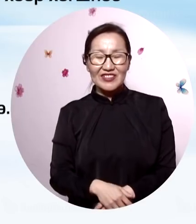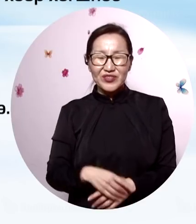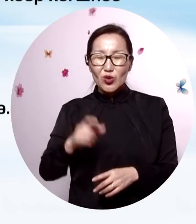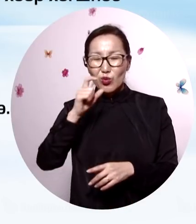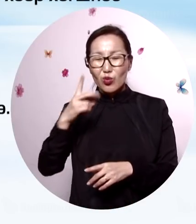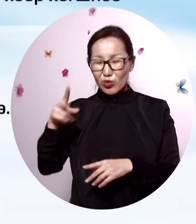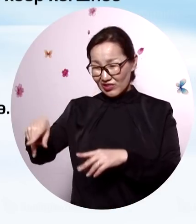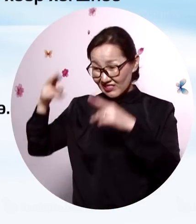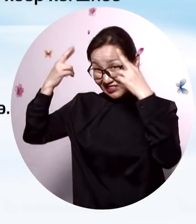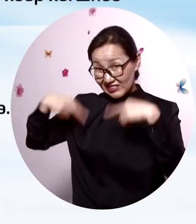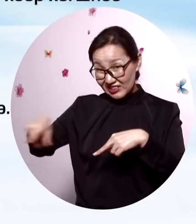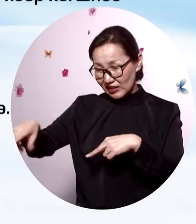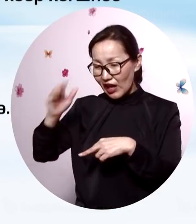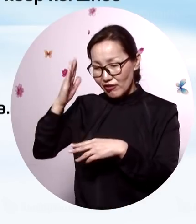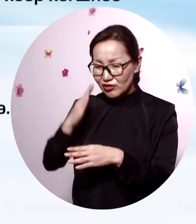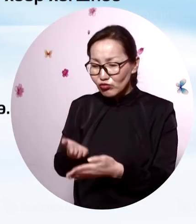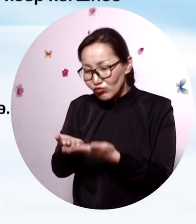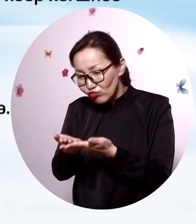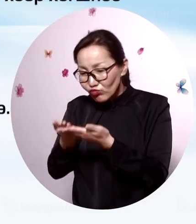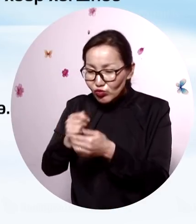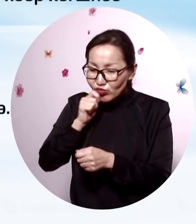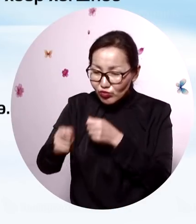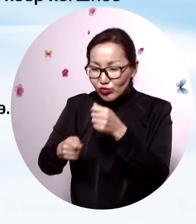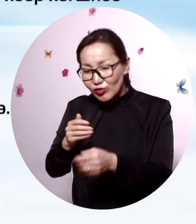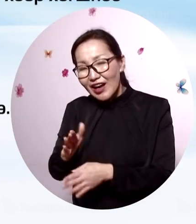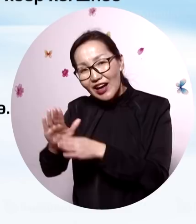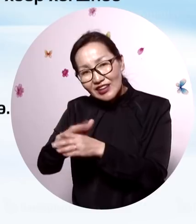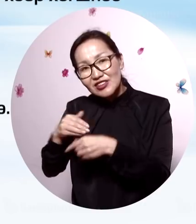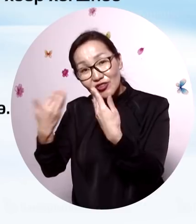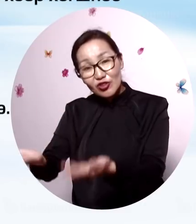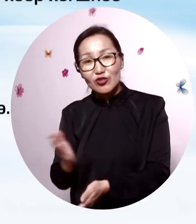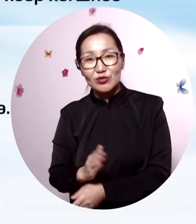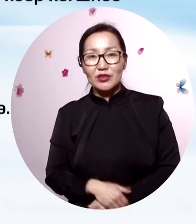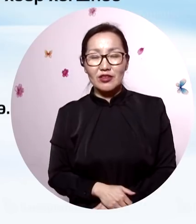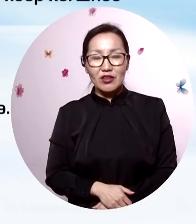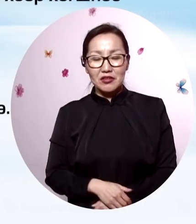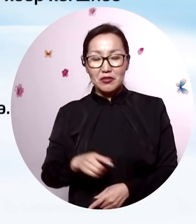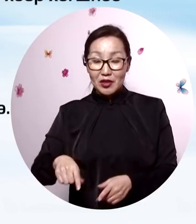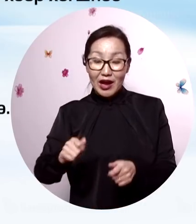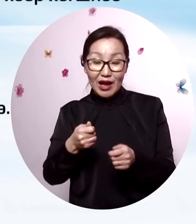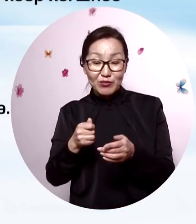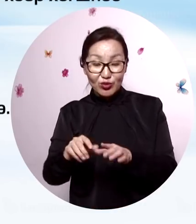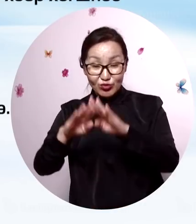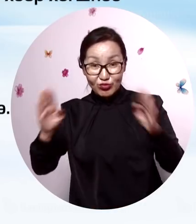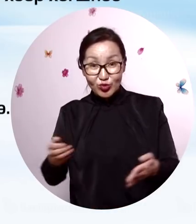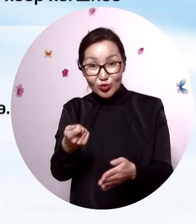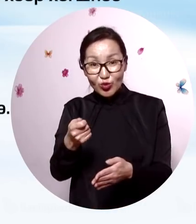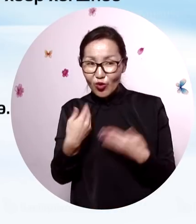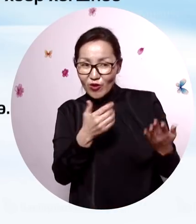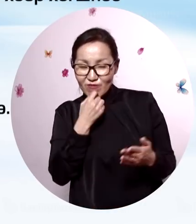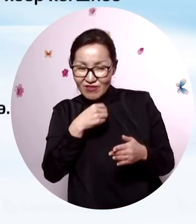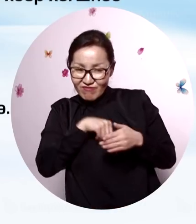хоёр хөгшнөө асарч тойлогч болов. Харин хоёр хөгшин хоймрынхаа авдрын төлхүүрийг эс өгөх